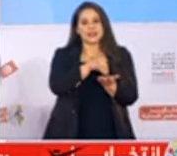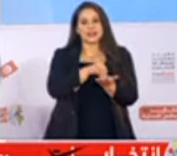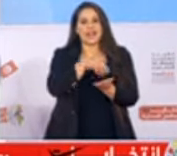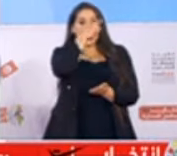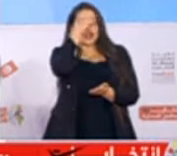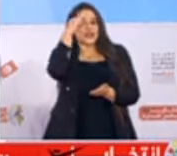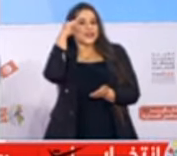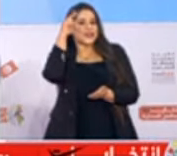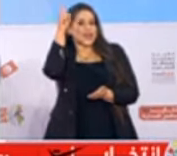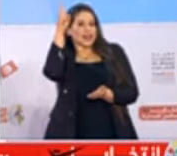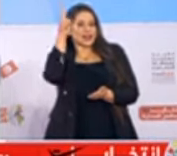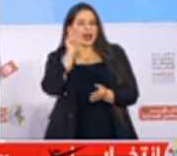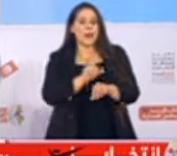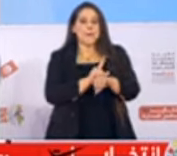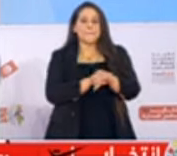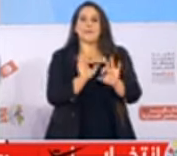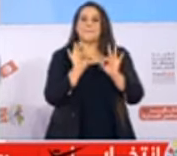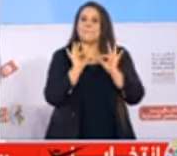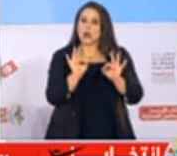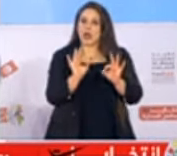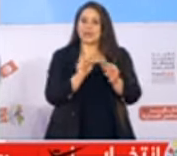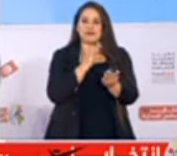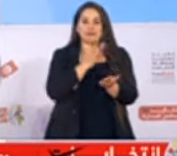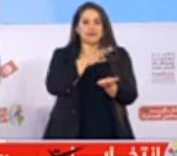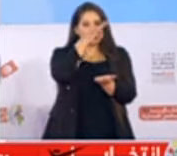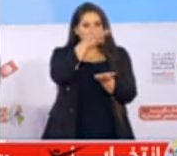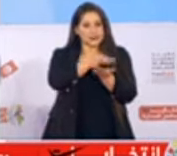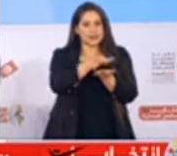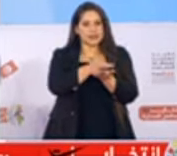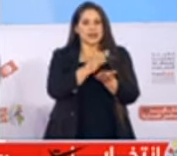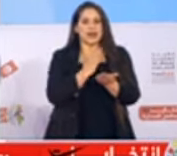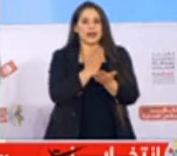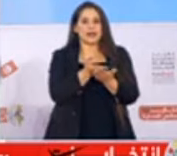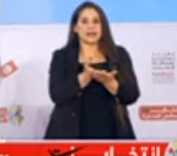الله سوف يتم تحديد موعد رسمي للإعلان عن النتائج الأولية